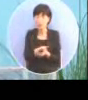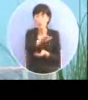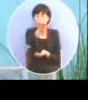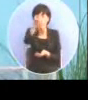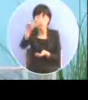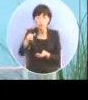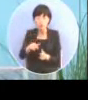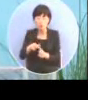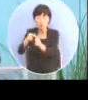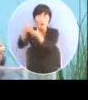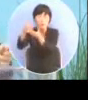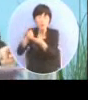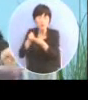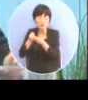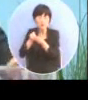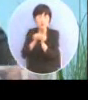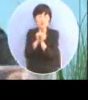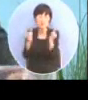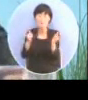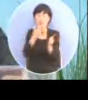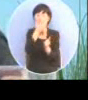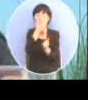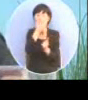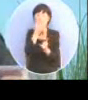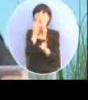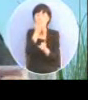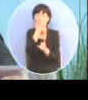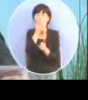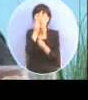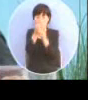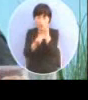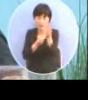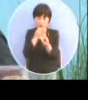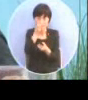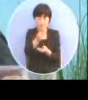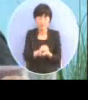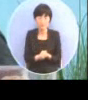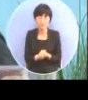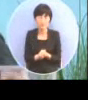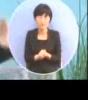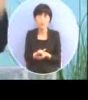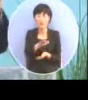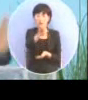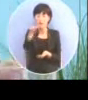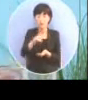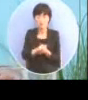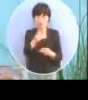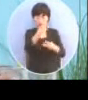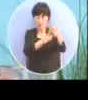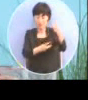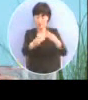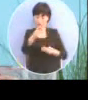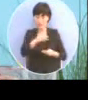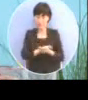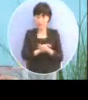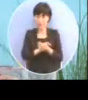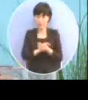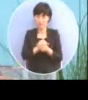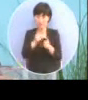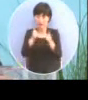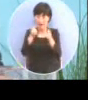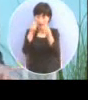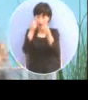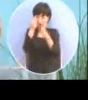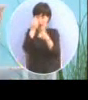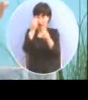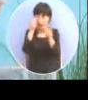고백이라니까. 아, đây cũng là lời mà chúng ta xưng nhận khi tin Chúa Giêsu. 자, 우리 렘넌트들한테 세상 나가면 당황하지 마세요. 아, khi các lemnon thử ra ngoài xã hội